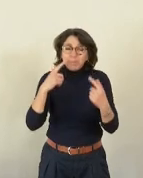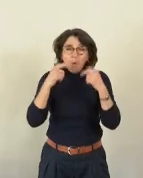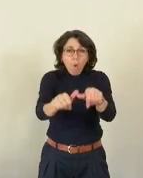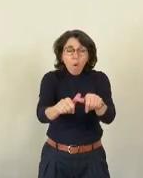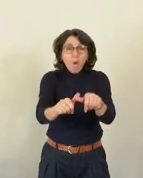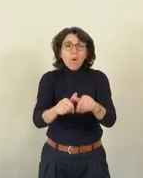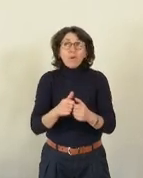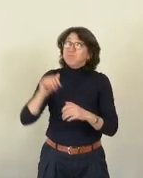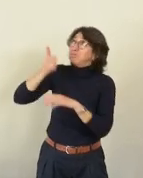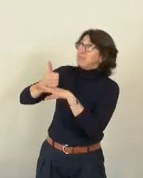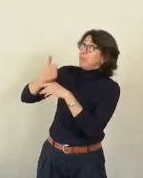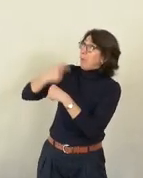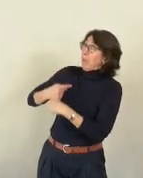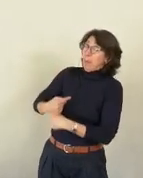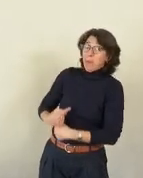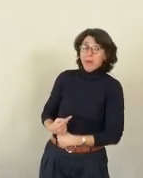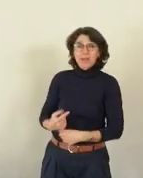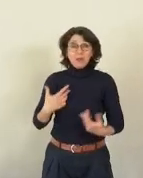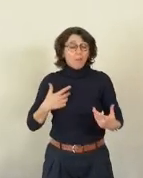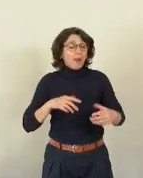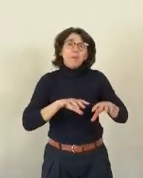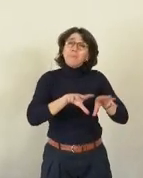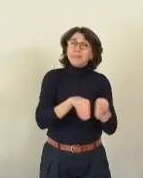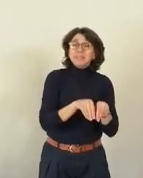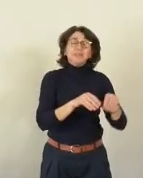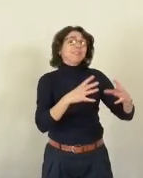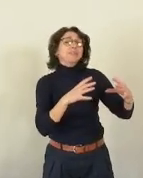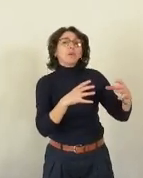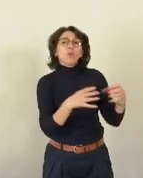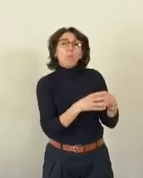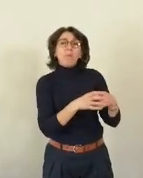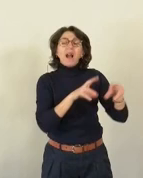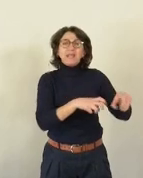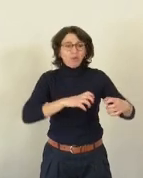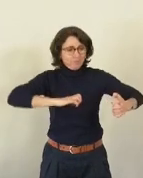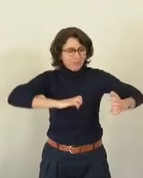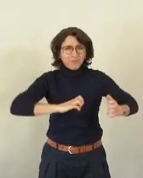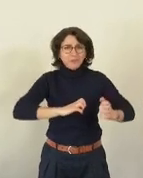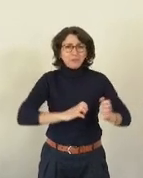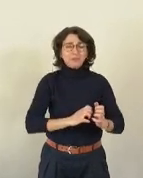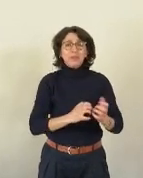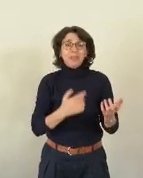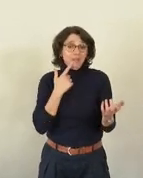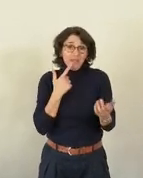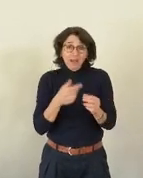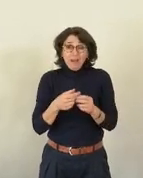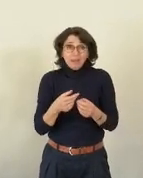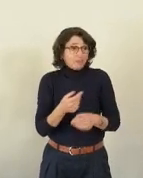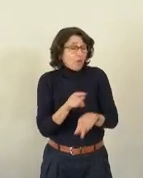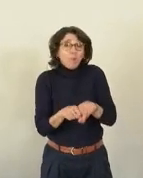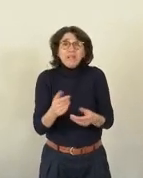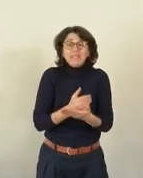pressurise le monde agricole et exclut toute perspective de revenu digne sauf sans doute pour les très